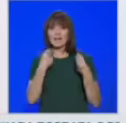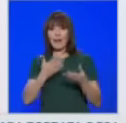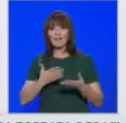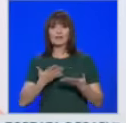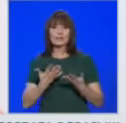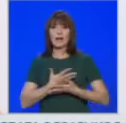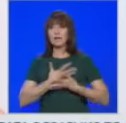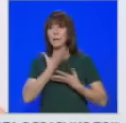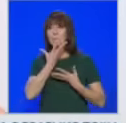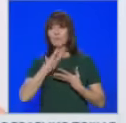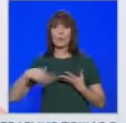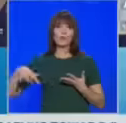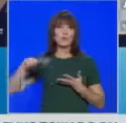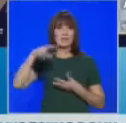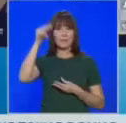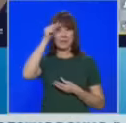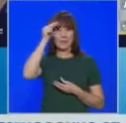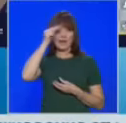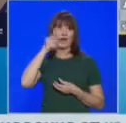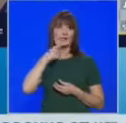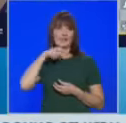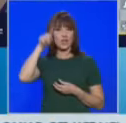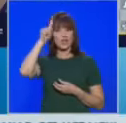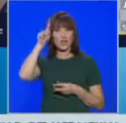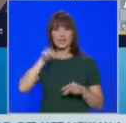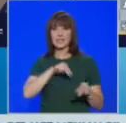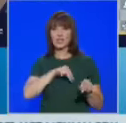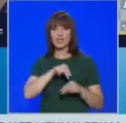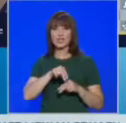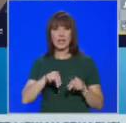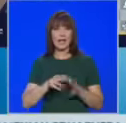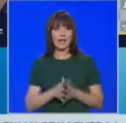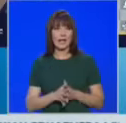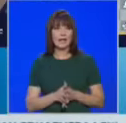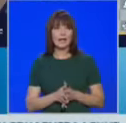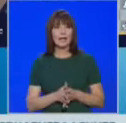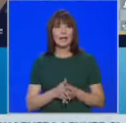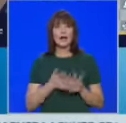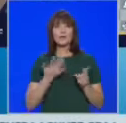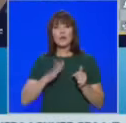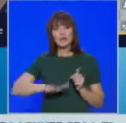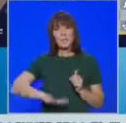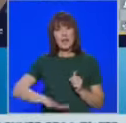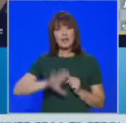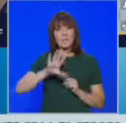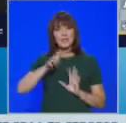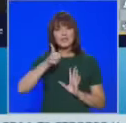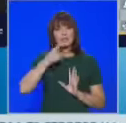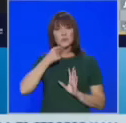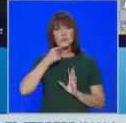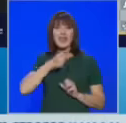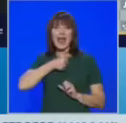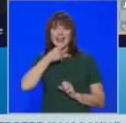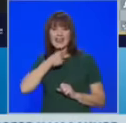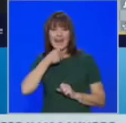прослави България и в женския шах. От 5-6 години тъй си спомням, играеше с дядо и